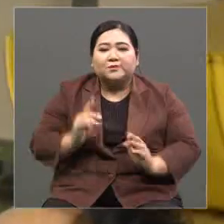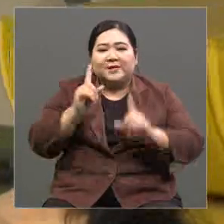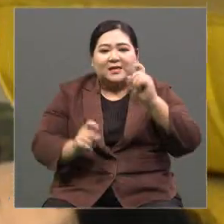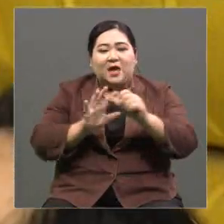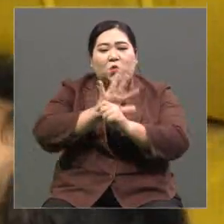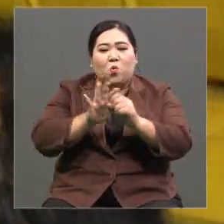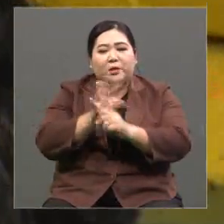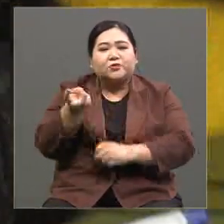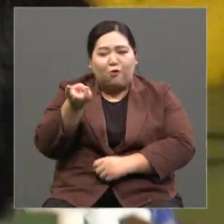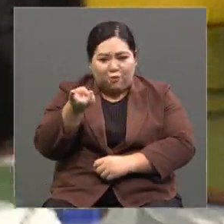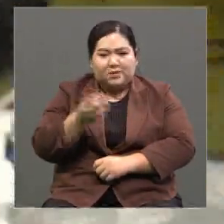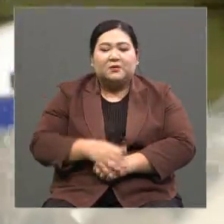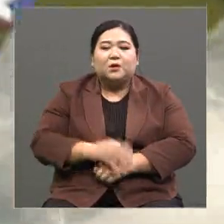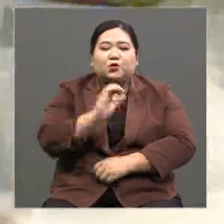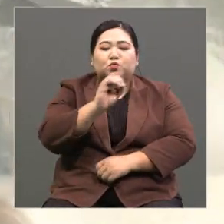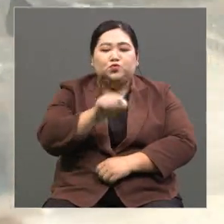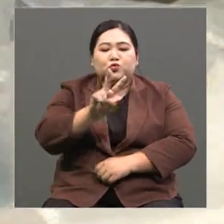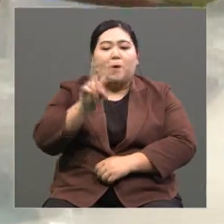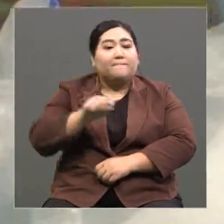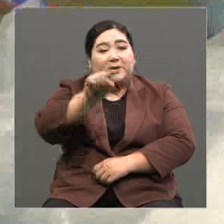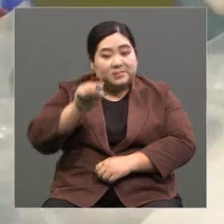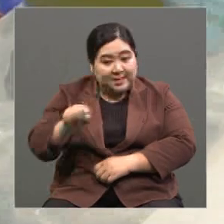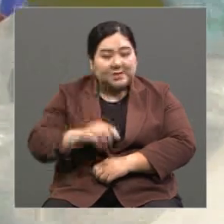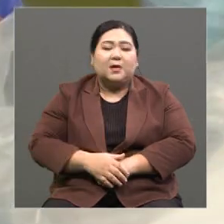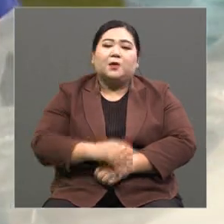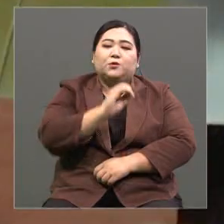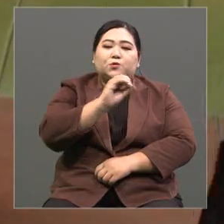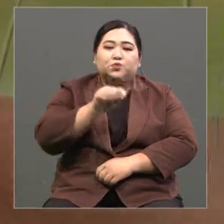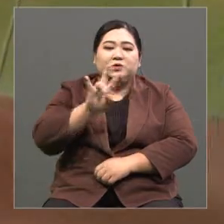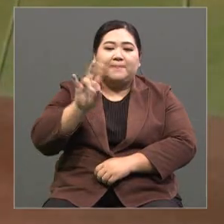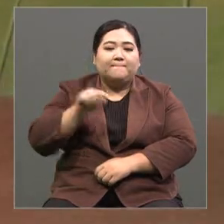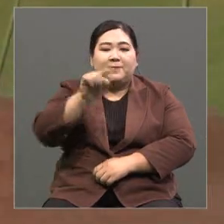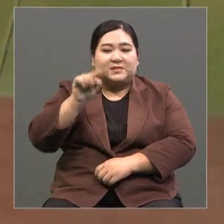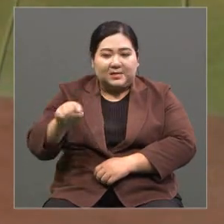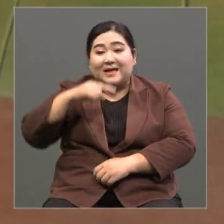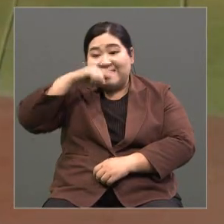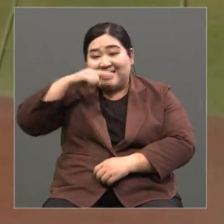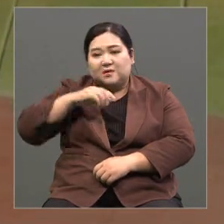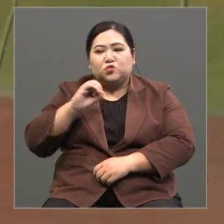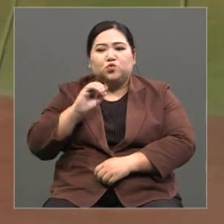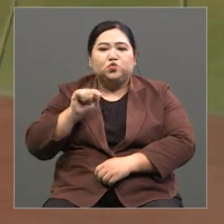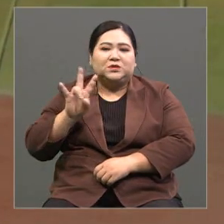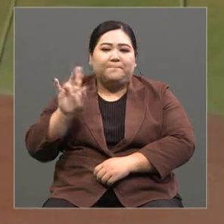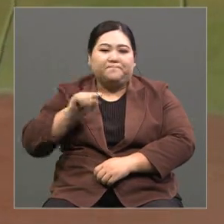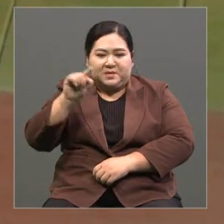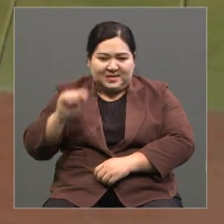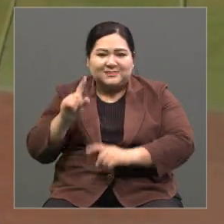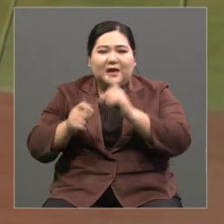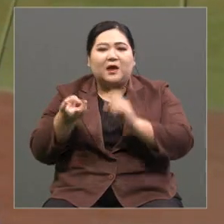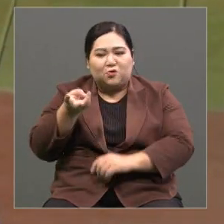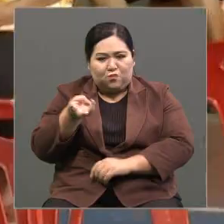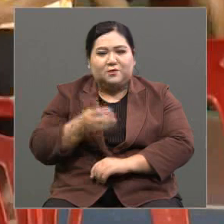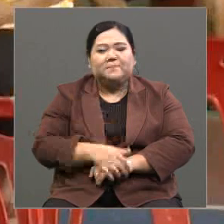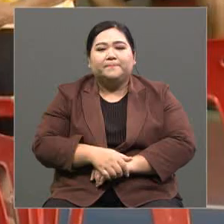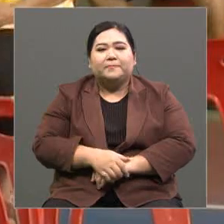19ค่อนข้างต่ำคือ 0.2%และ 0.7%ครับบ้านเราคือที่ 0.7%นะขณะที่บางประเทศที่ใช้